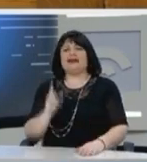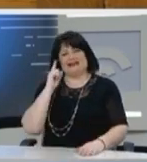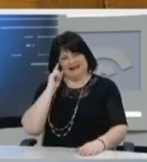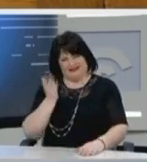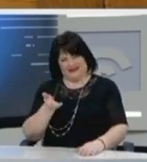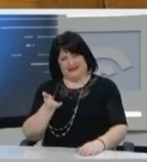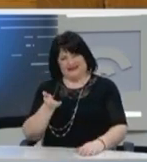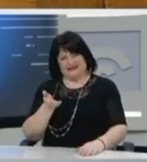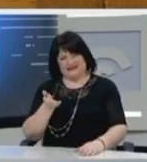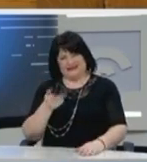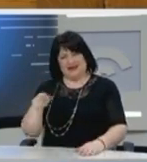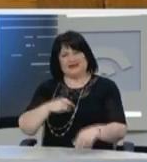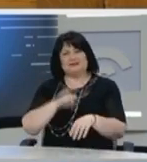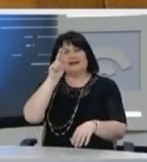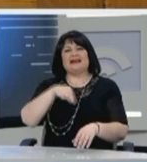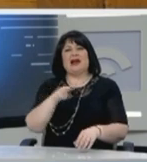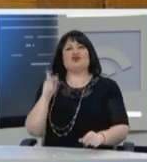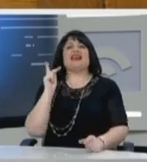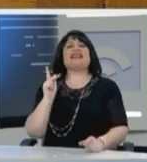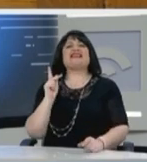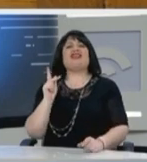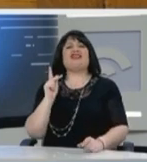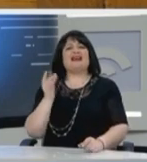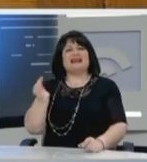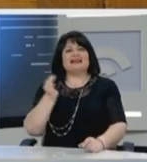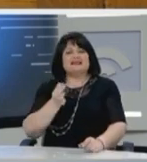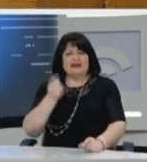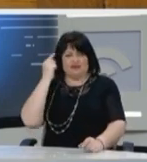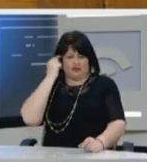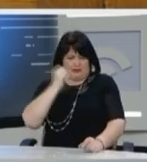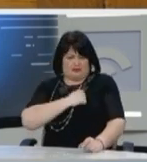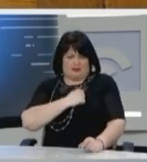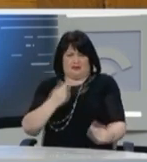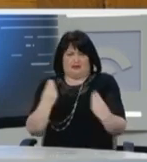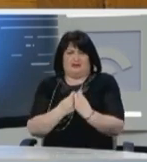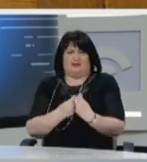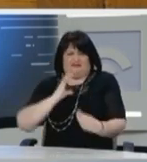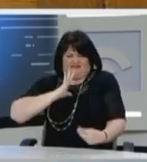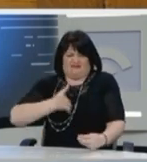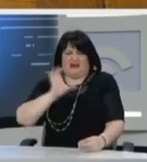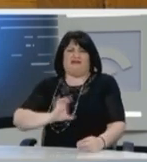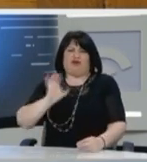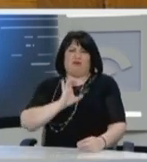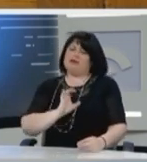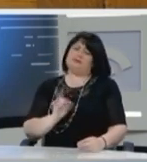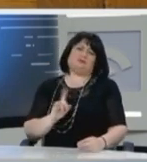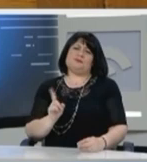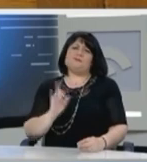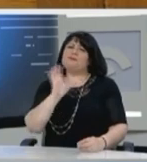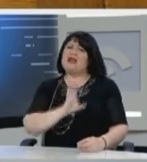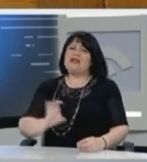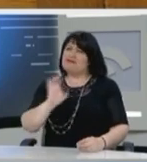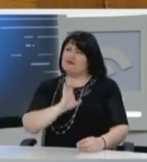Καταλάβατε. Κάνει τον ευρωσκεπτικιστή. Που δεν είναι ιδεολογία το να μισεί την Ευρώπη. Η